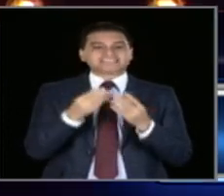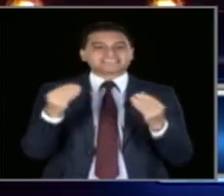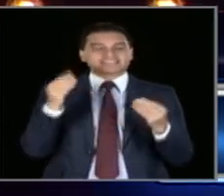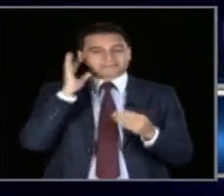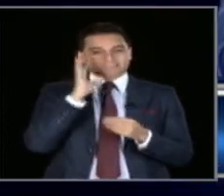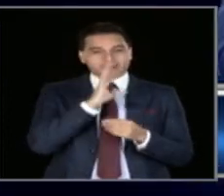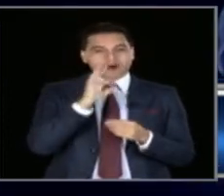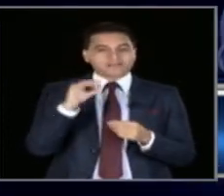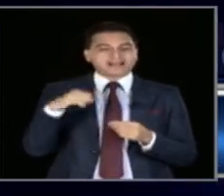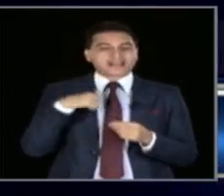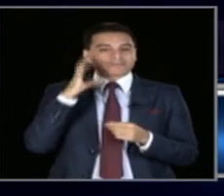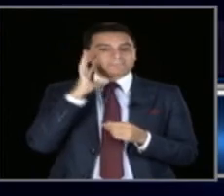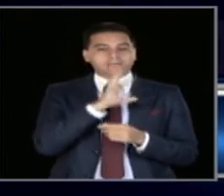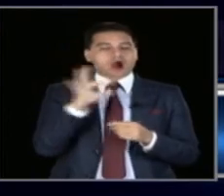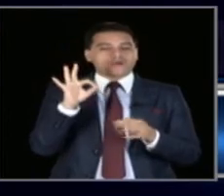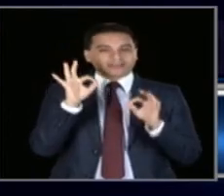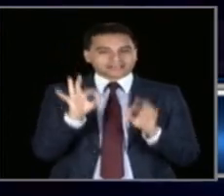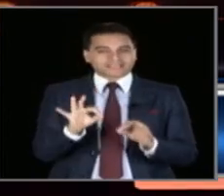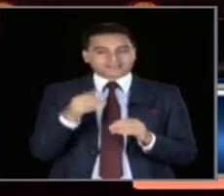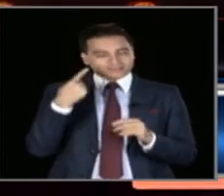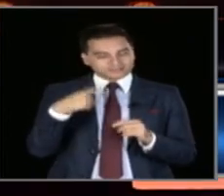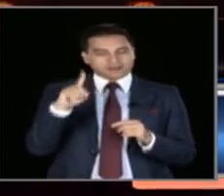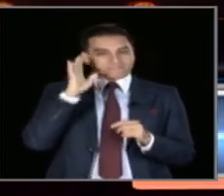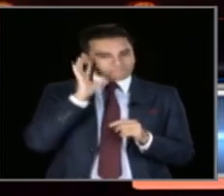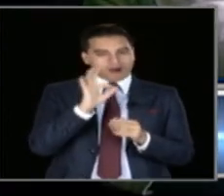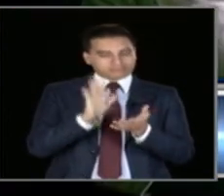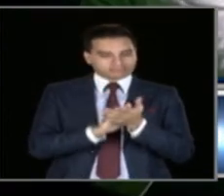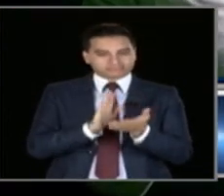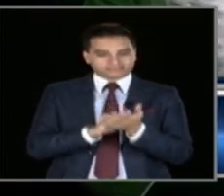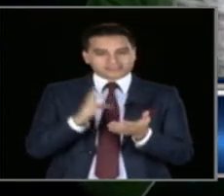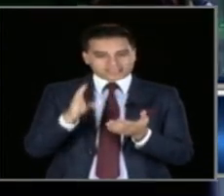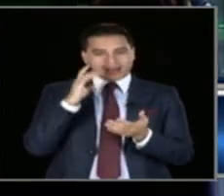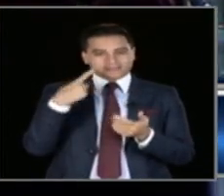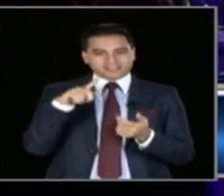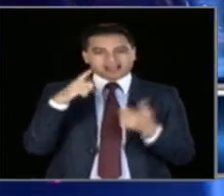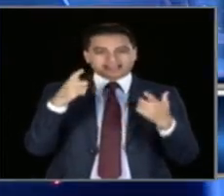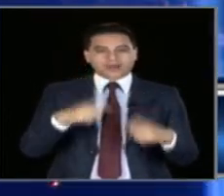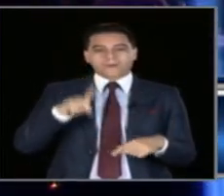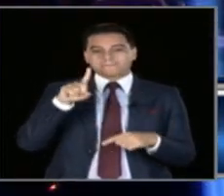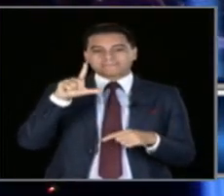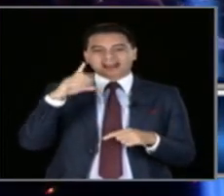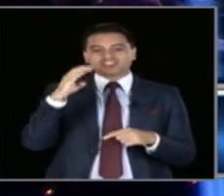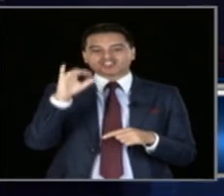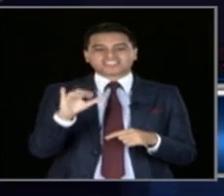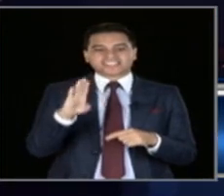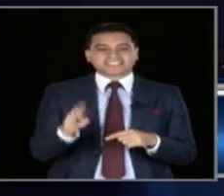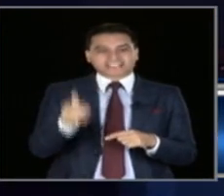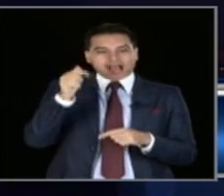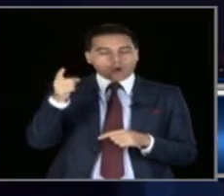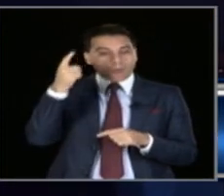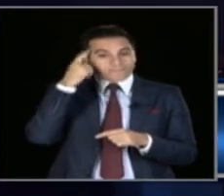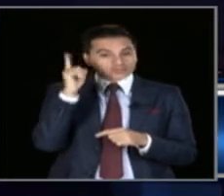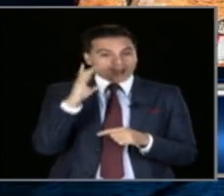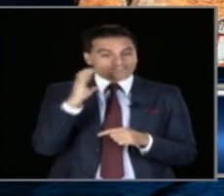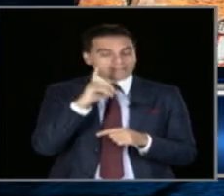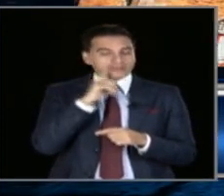روج. كلوب روج محمد علي باشا. إجابة صحيحة، برافو عليك. شايفين الإجابة مش عنده ولكن هو